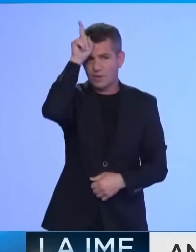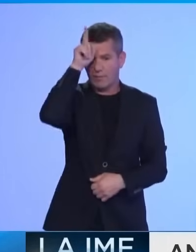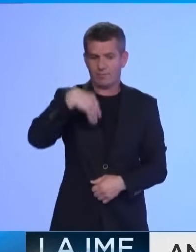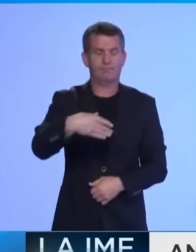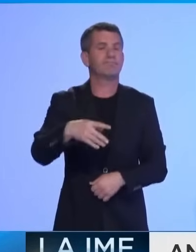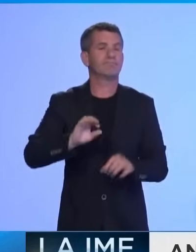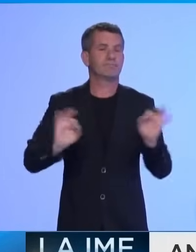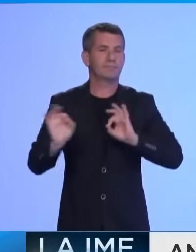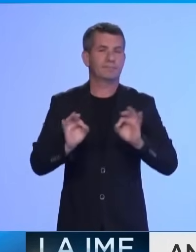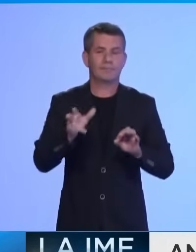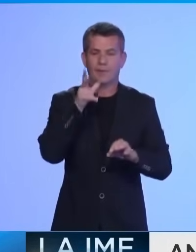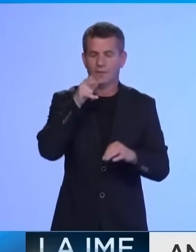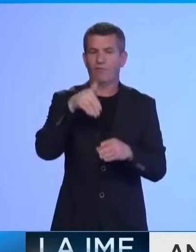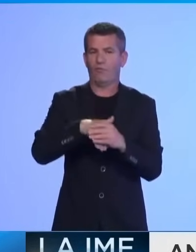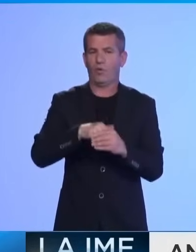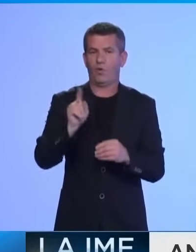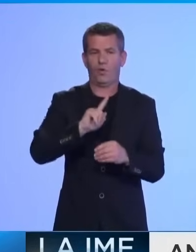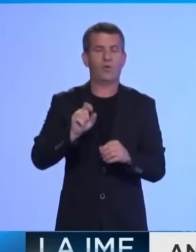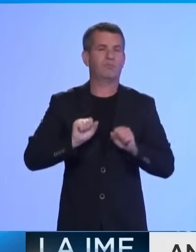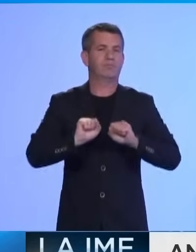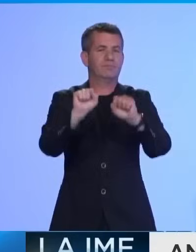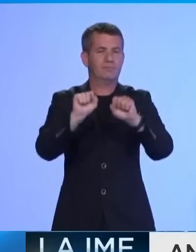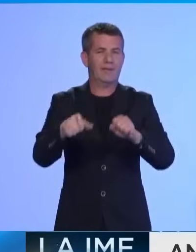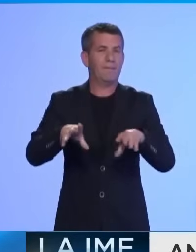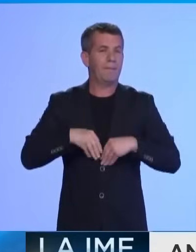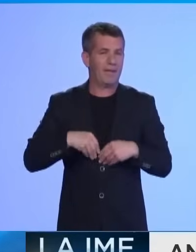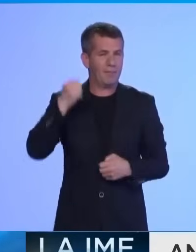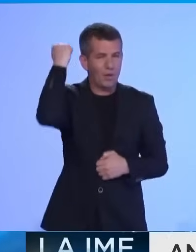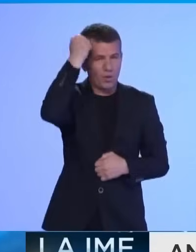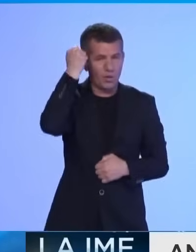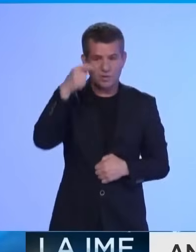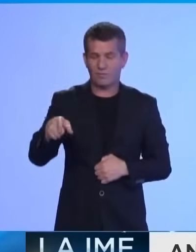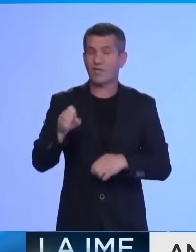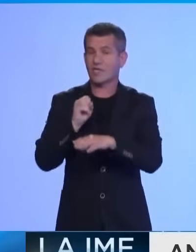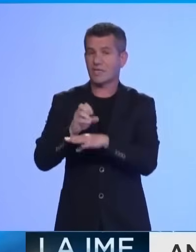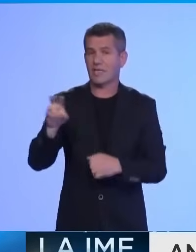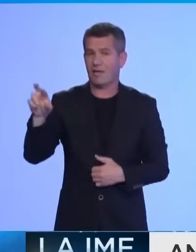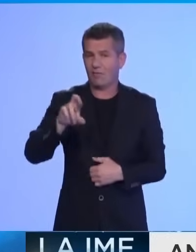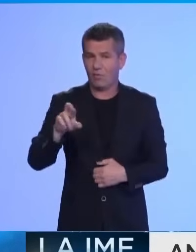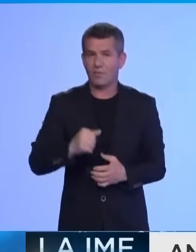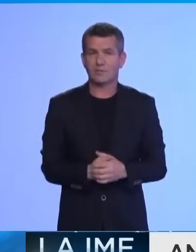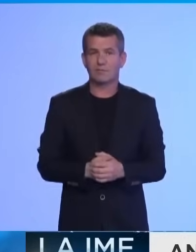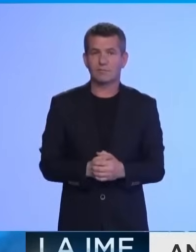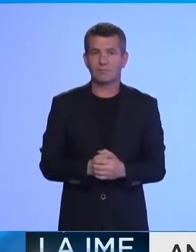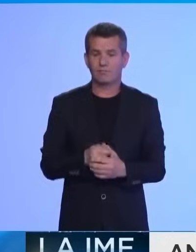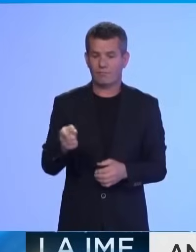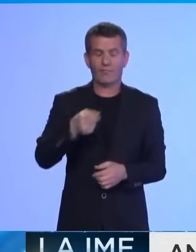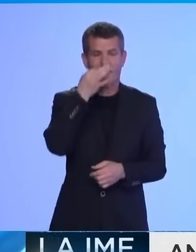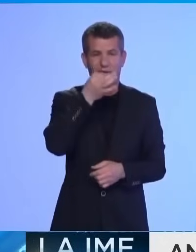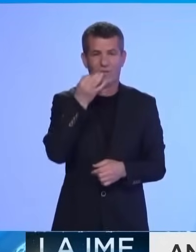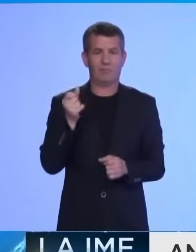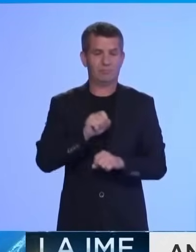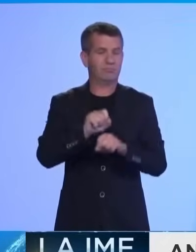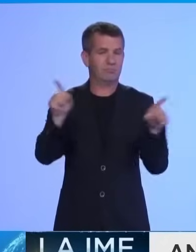të bllokojnë një votim gjatë majit për pranimin e Kosovës në Organizatën e Këshillit të Evropës. Përmes një postimi në